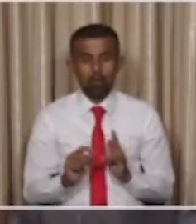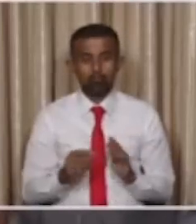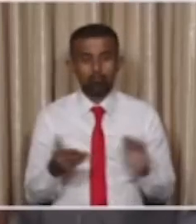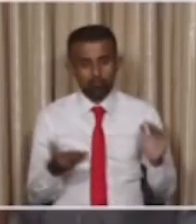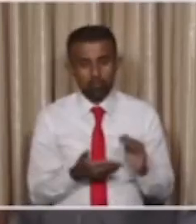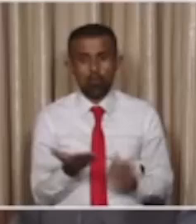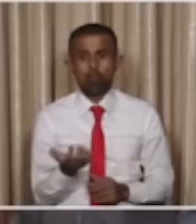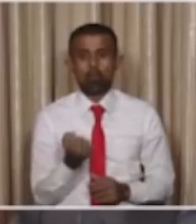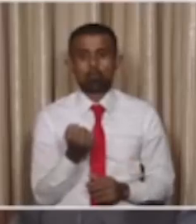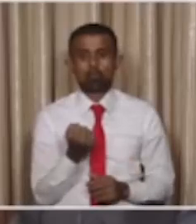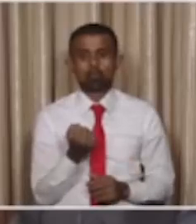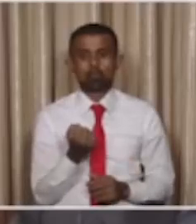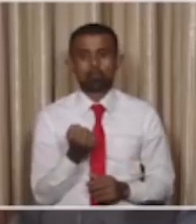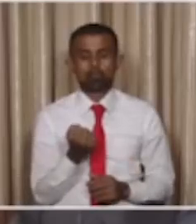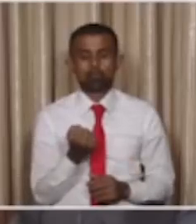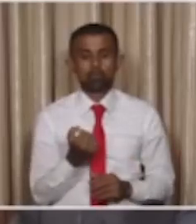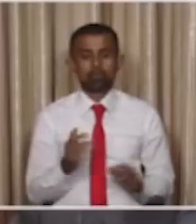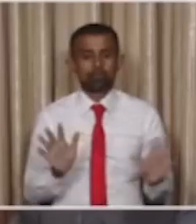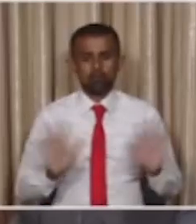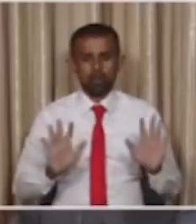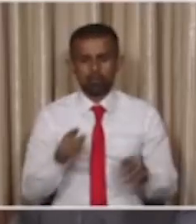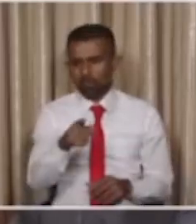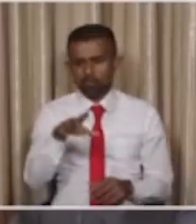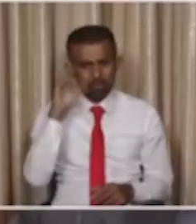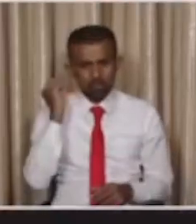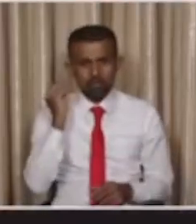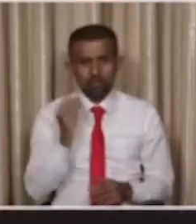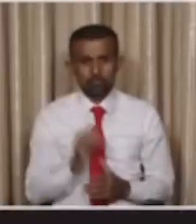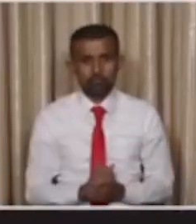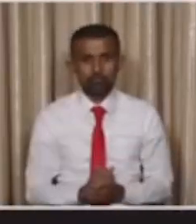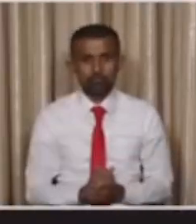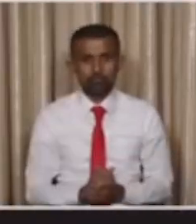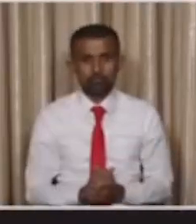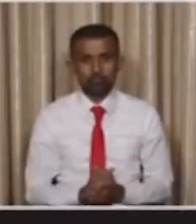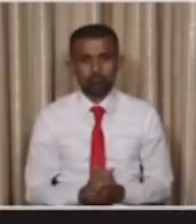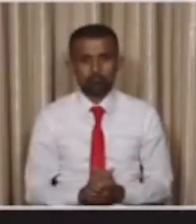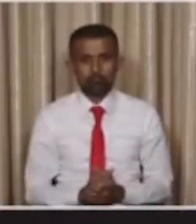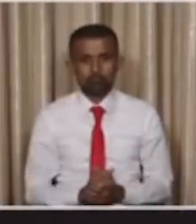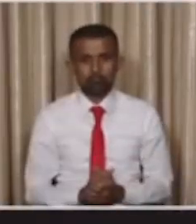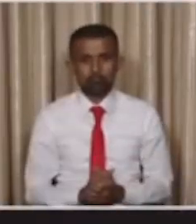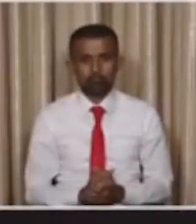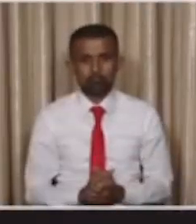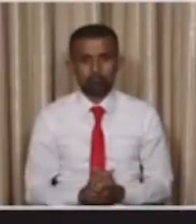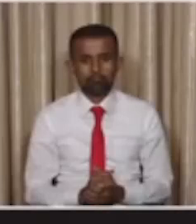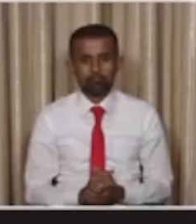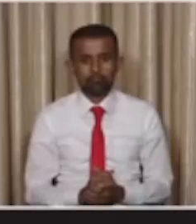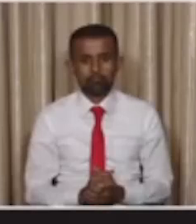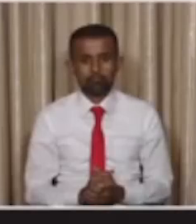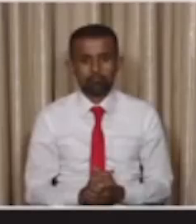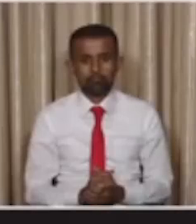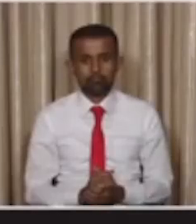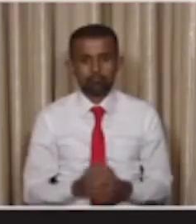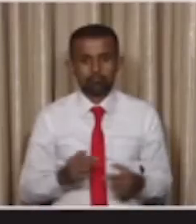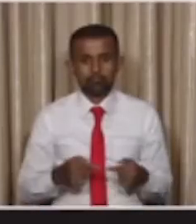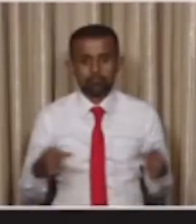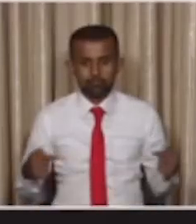ඕන. ඉතින් ඒක නෙමෙයි මම කියන්නේ. ඔබතුමාට තේරෙන්නේ මම කියන්නේ? ඔව්. කතානායකතුමා. ඔව්. විපක්ෂ නායකතුමා.